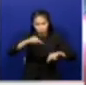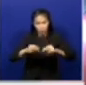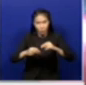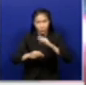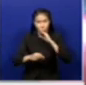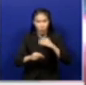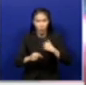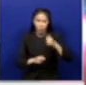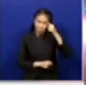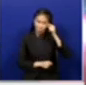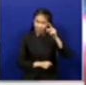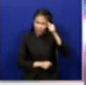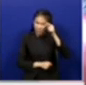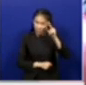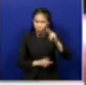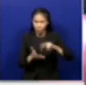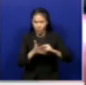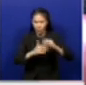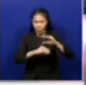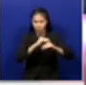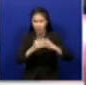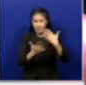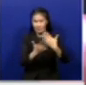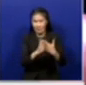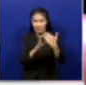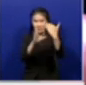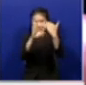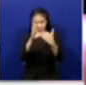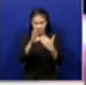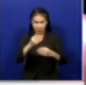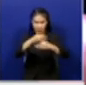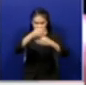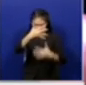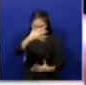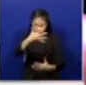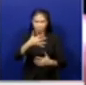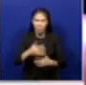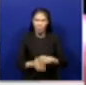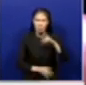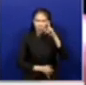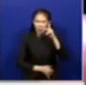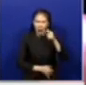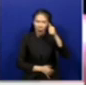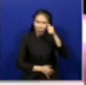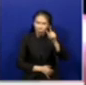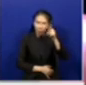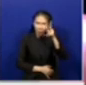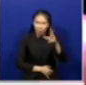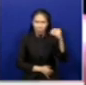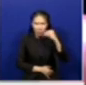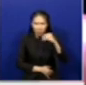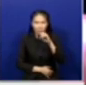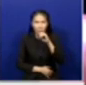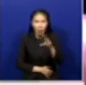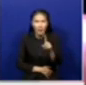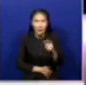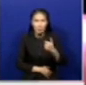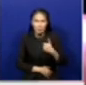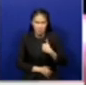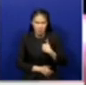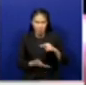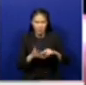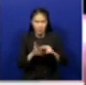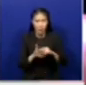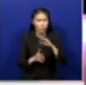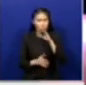วันแรกๆเราไม่ทิ้งกันผมจำได้ว่ามีข่าวอยู่หลายวันก็คือ มีหลายคนไปตรวจสอบ